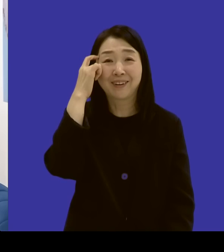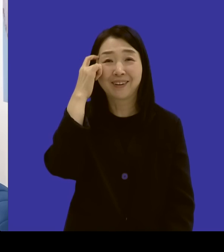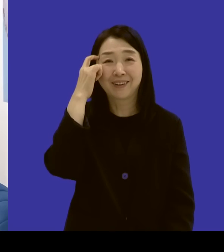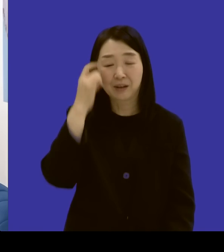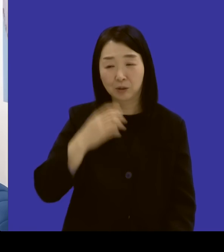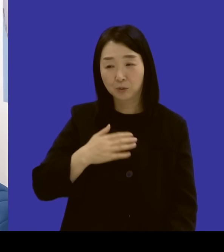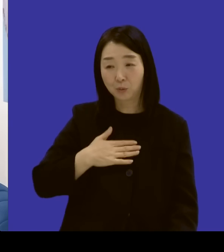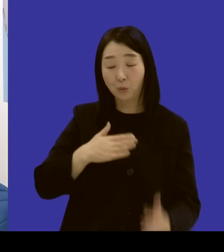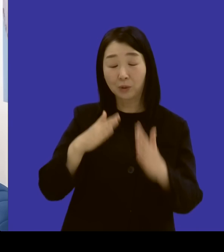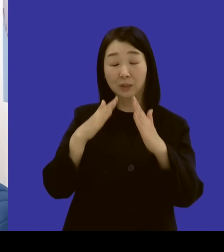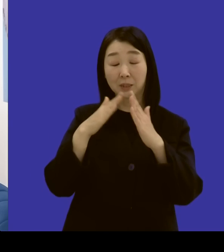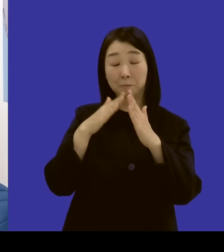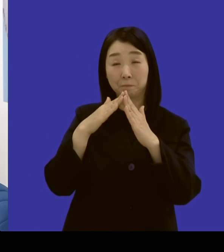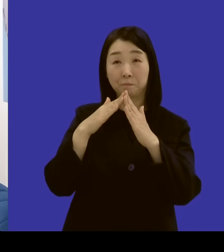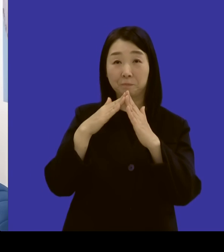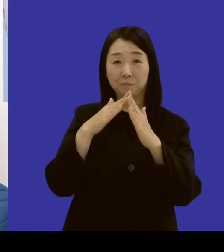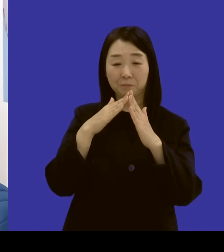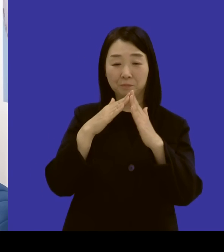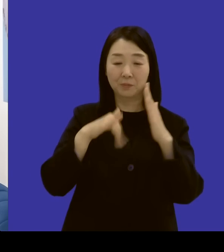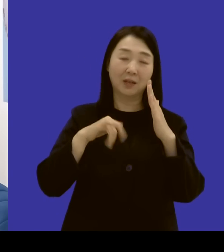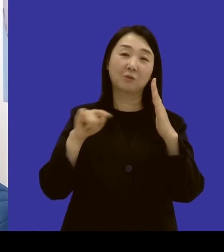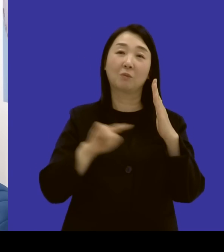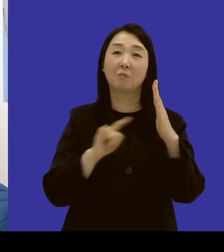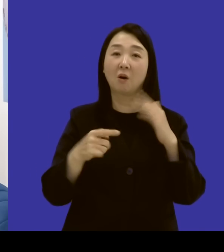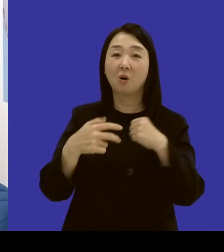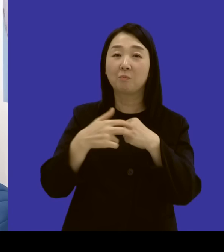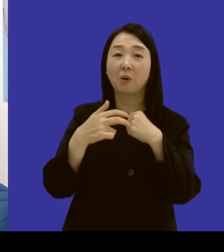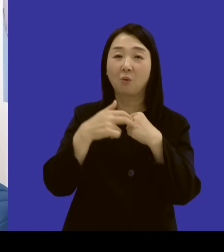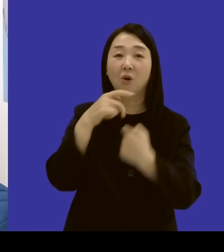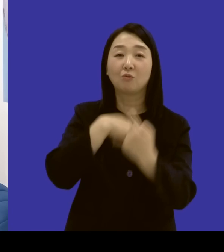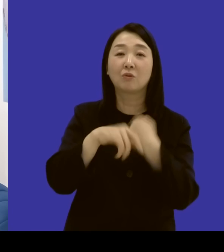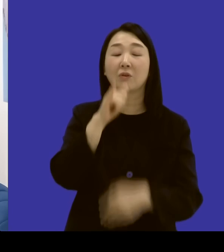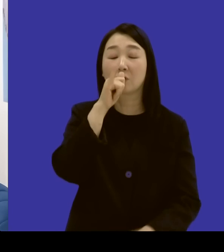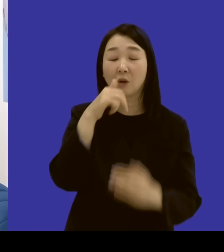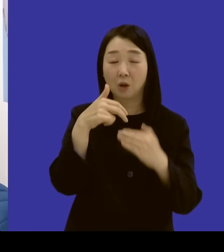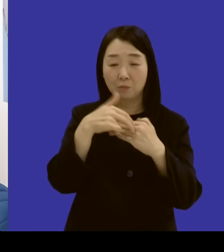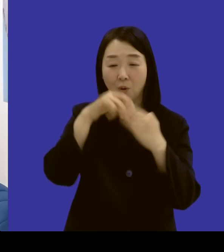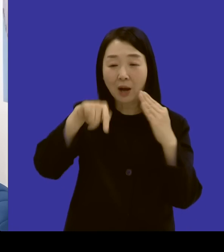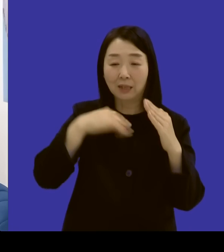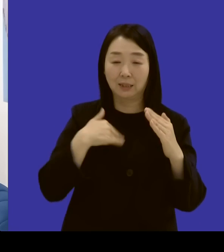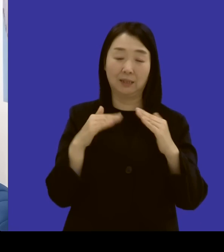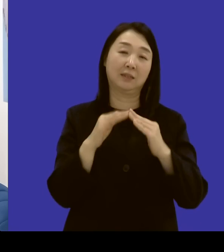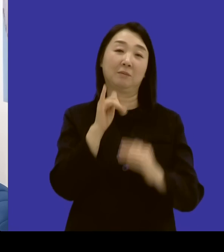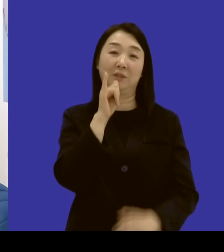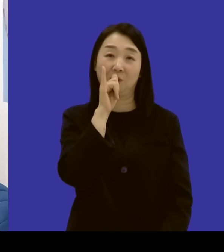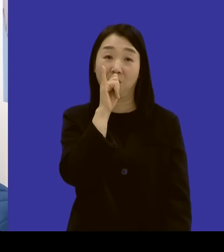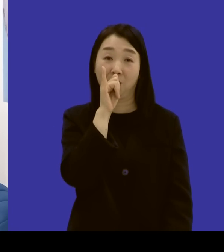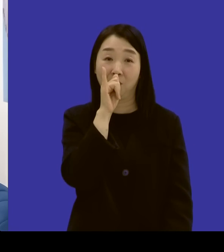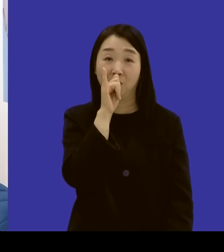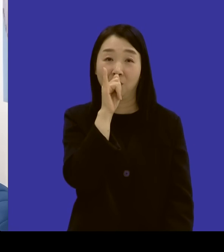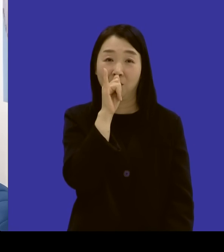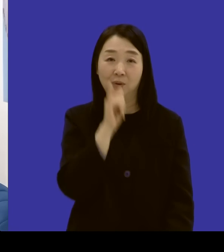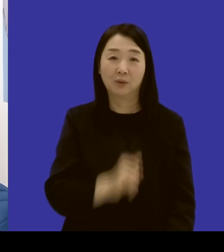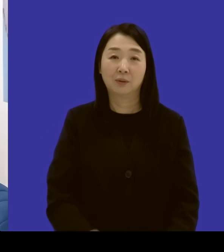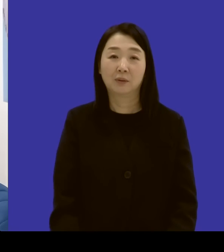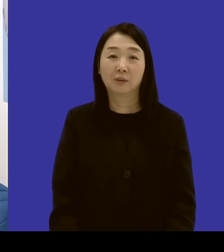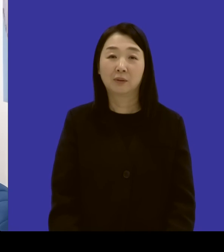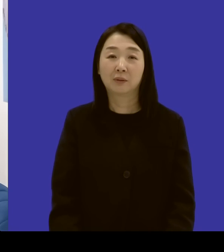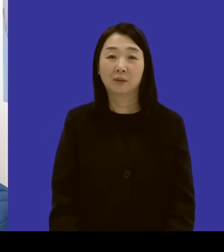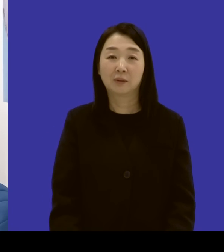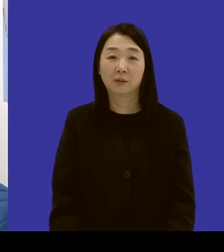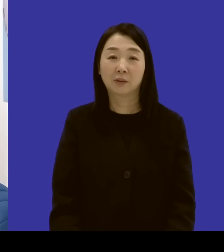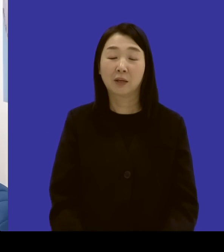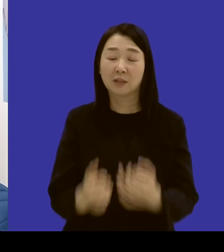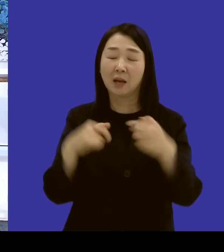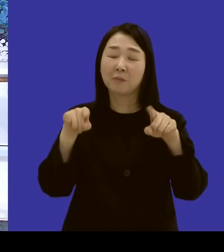집안이 병원을 해서 꽤 근데 병원 안에 저희 집이 있었거든요. 그래서 이제 같이 이렇게 너무 많은